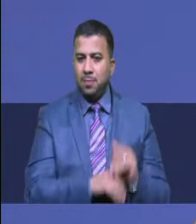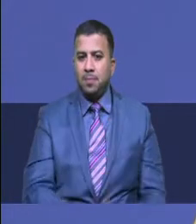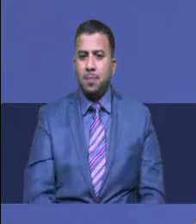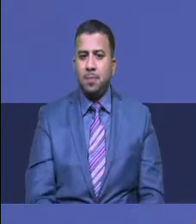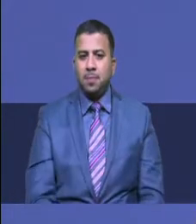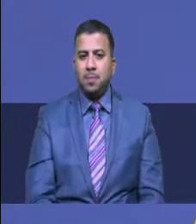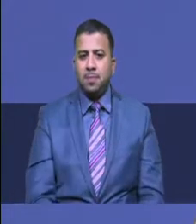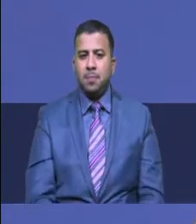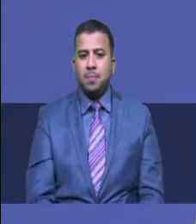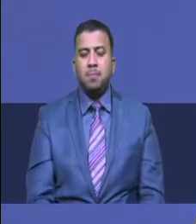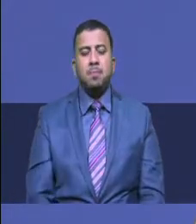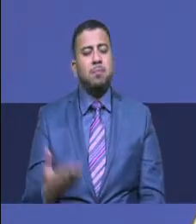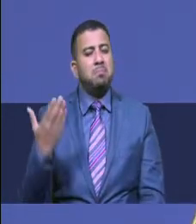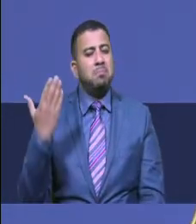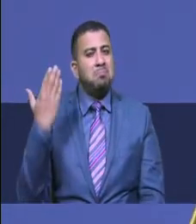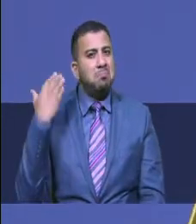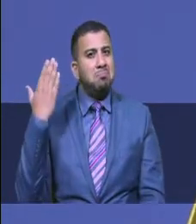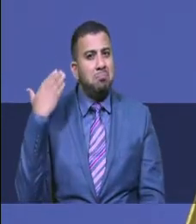منذ